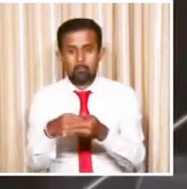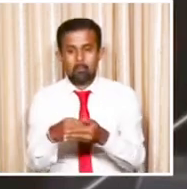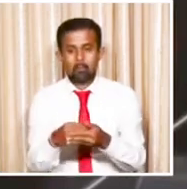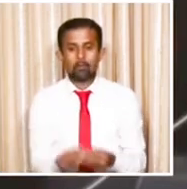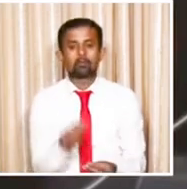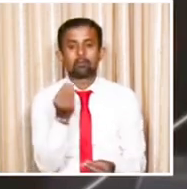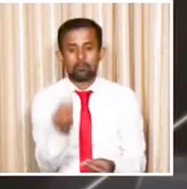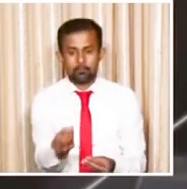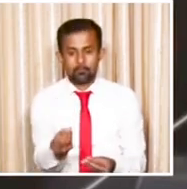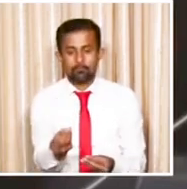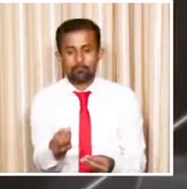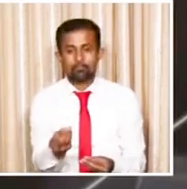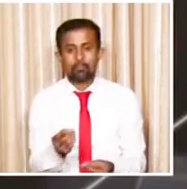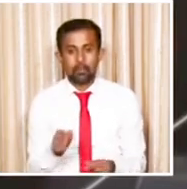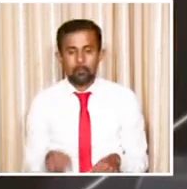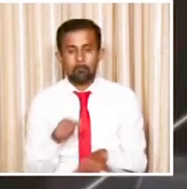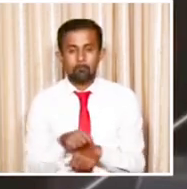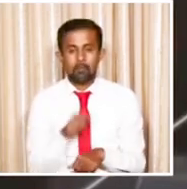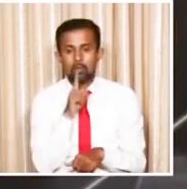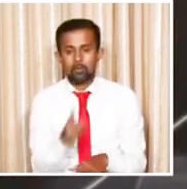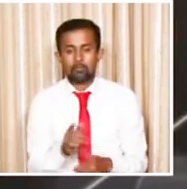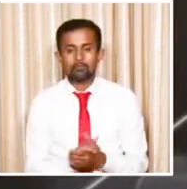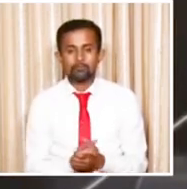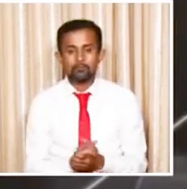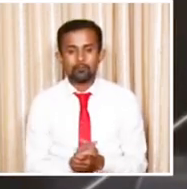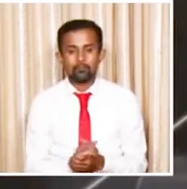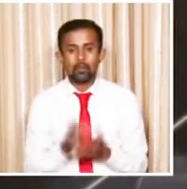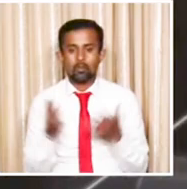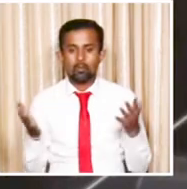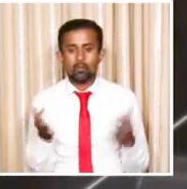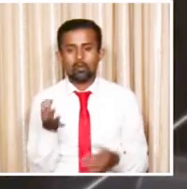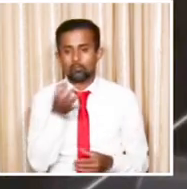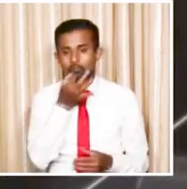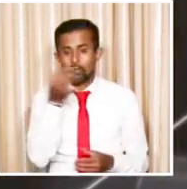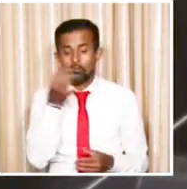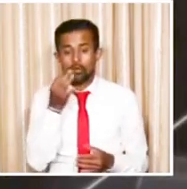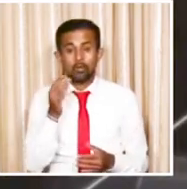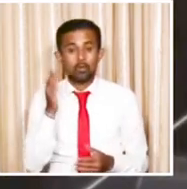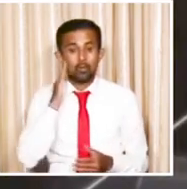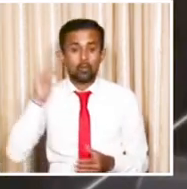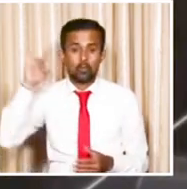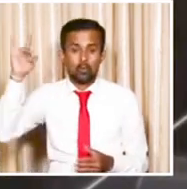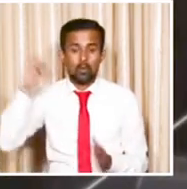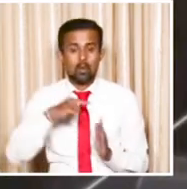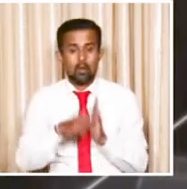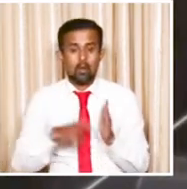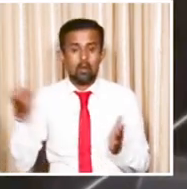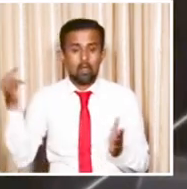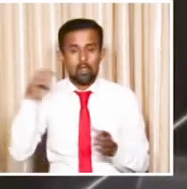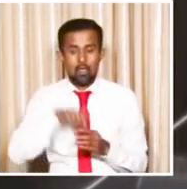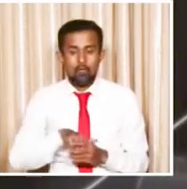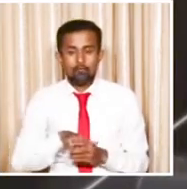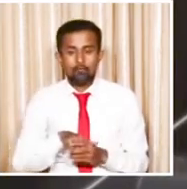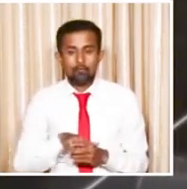වැඩපිළිවෙල ක්‍රියාත්මක කරනවා කියන එක අපි මේ වෙලාවේ මතක් කරනවා. බොහෝම අය චෝදනා කරනවා පිටරටවල් වල ඉඳගෙන. ඒ වගේම ලංකාවට ඇවිල්ලා සමහර